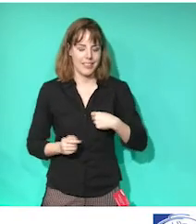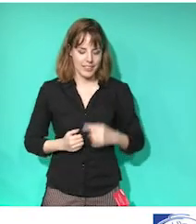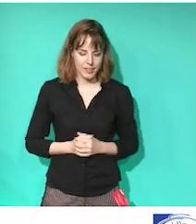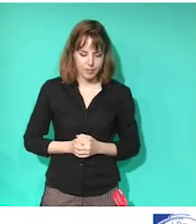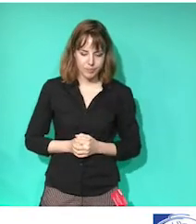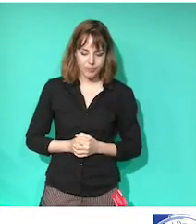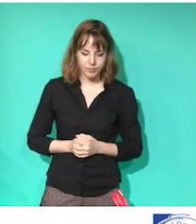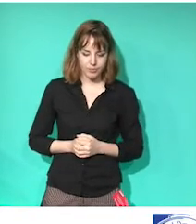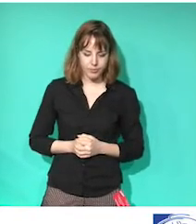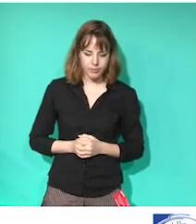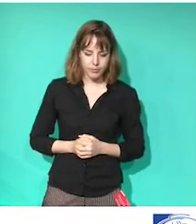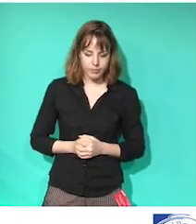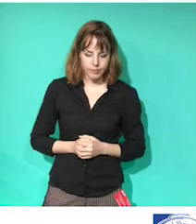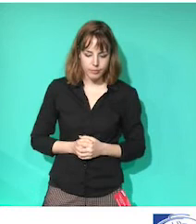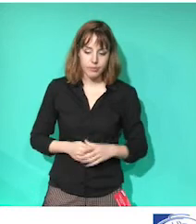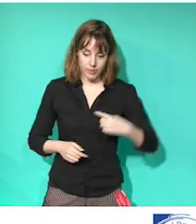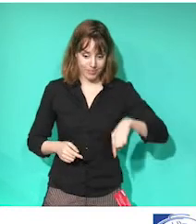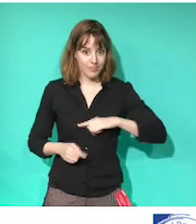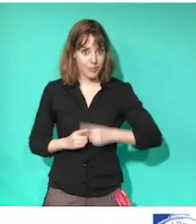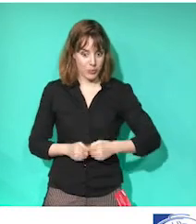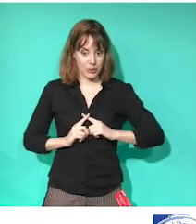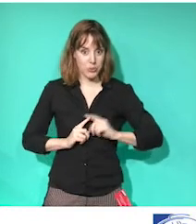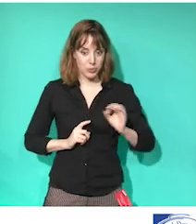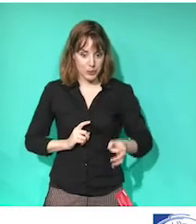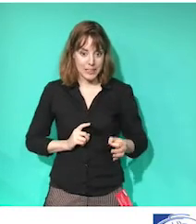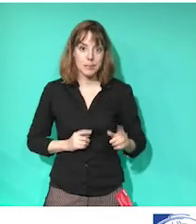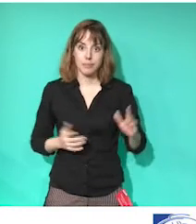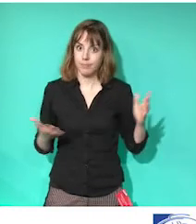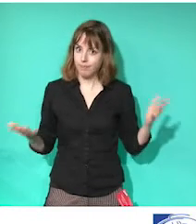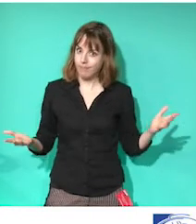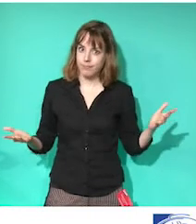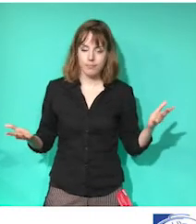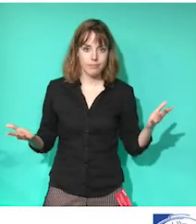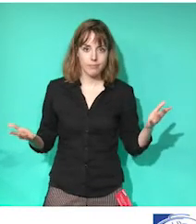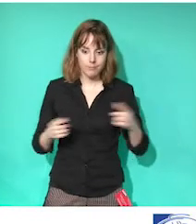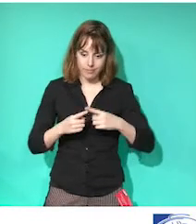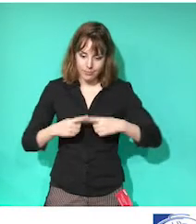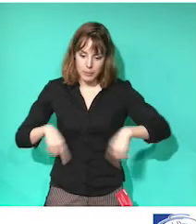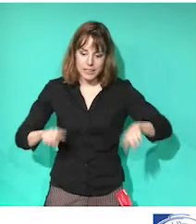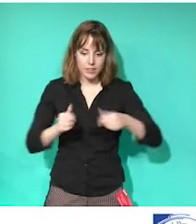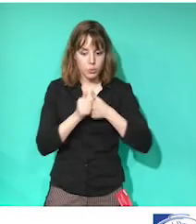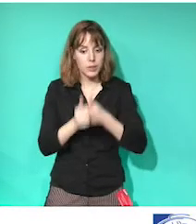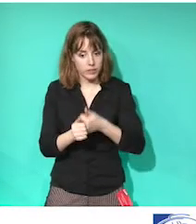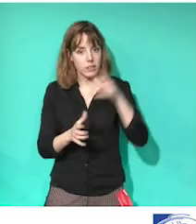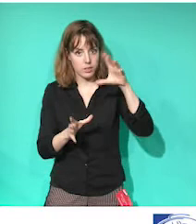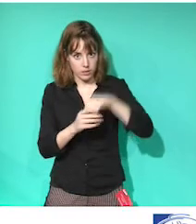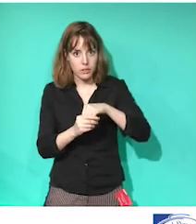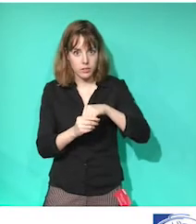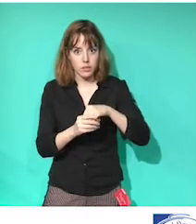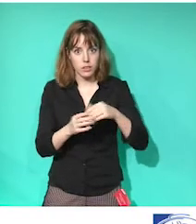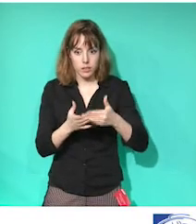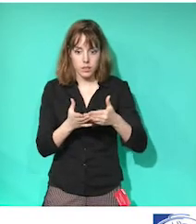Si nous étions convaincus, pour autant, le fait de travailler dans ce comité de suivi